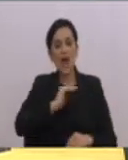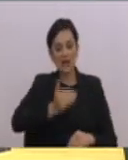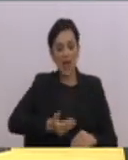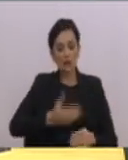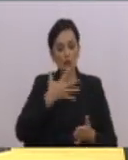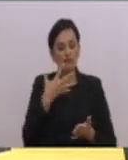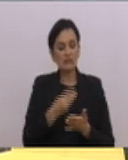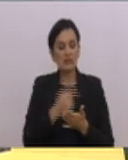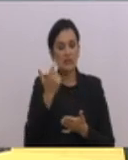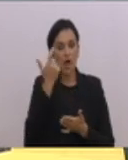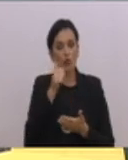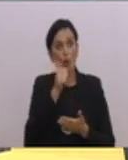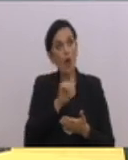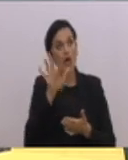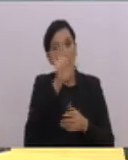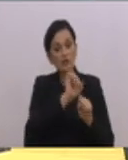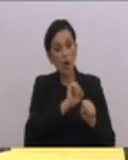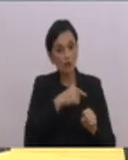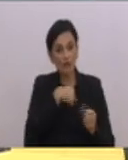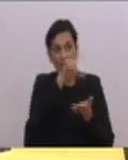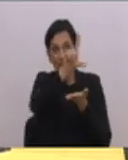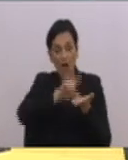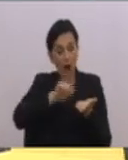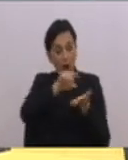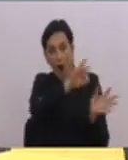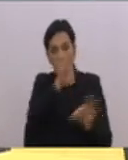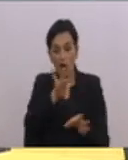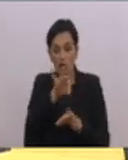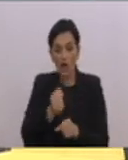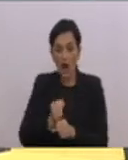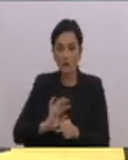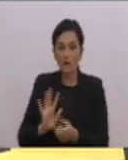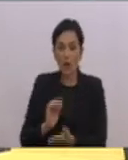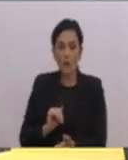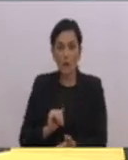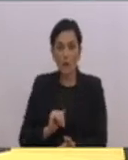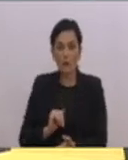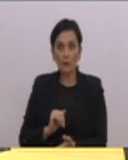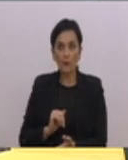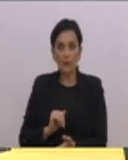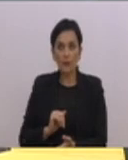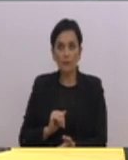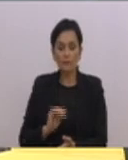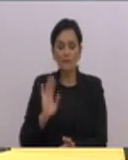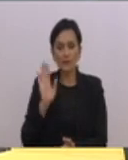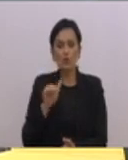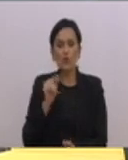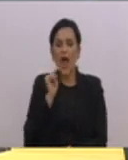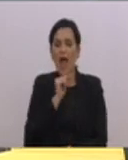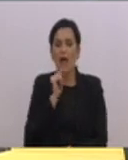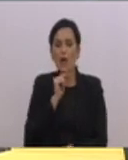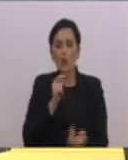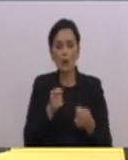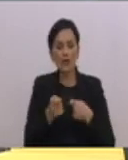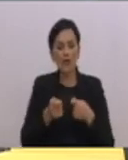არის ევროპაში ის დაცული. არ ვაკოპირებთ, რა ვიცი, თუნდაც ეკონომიკურ